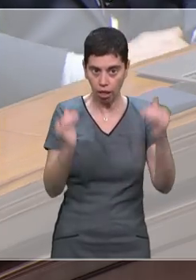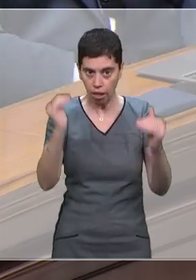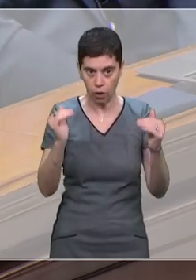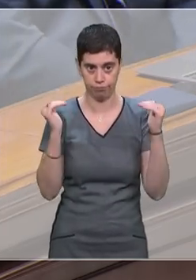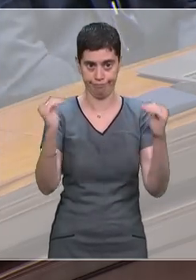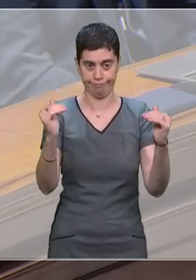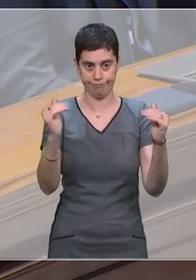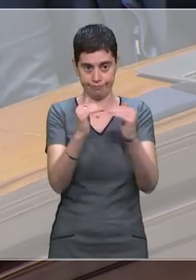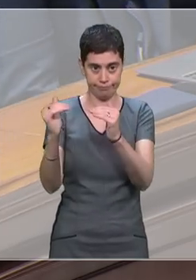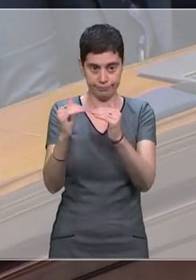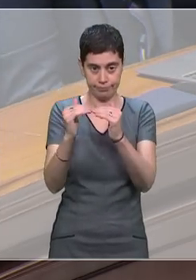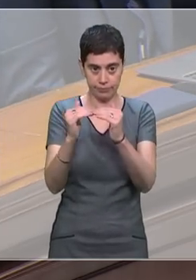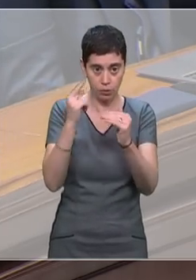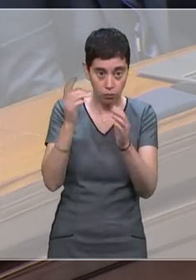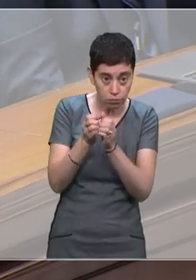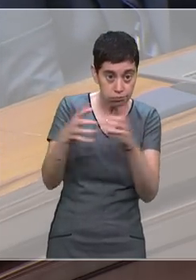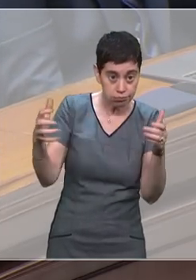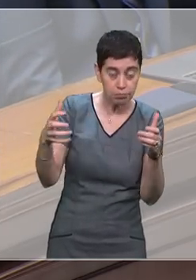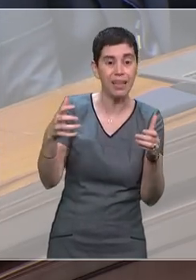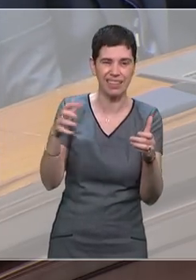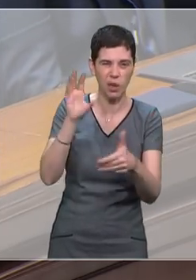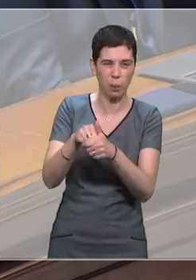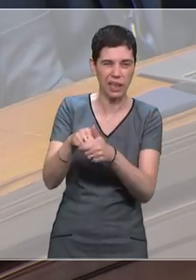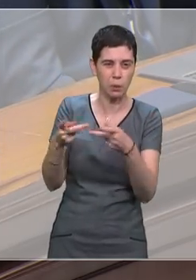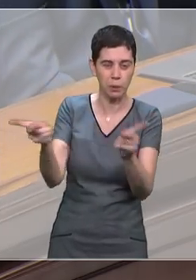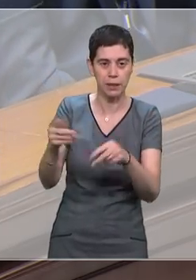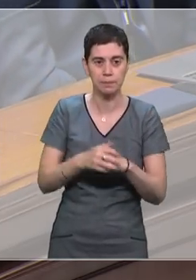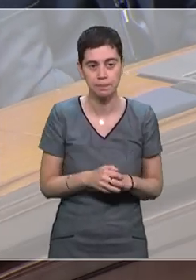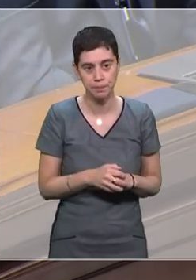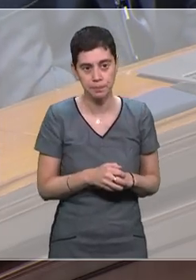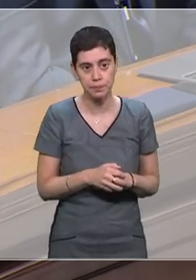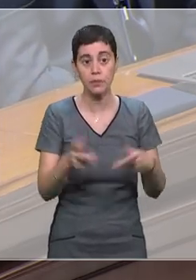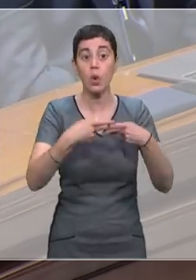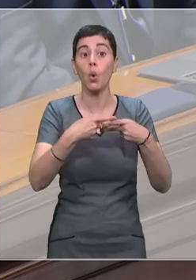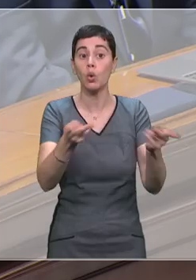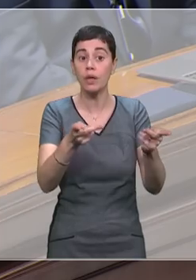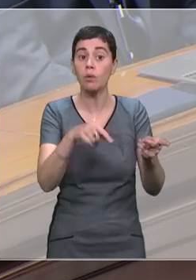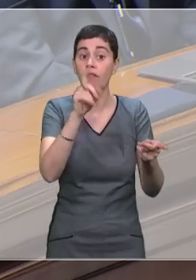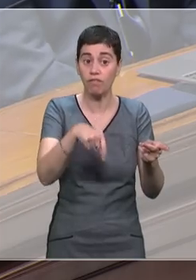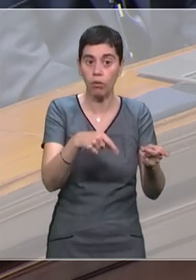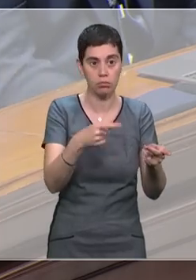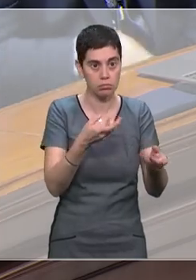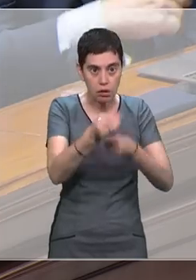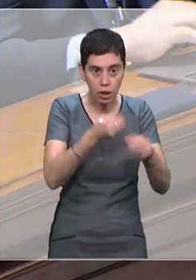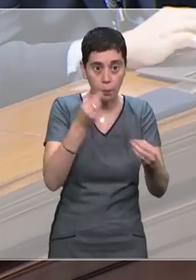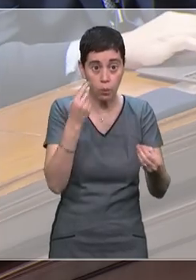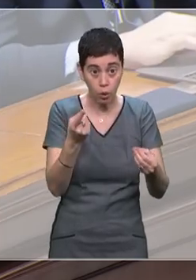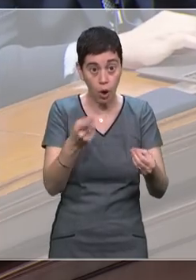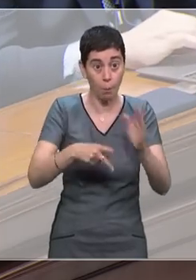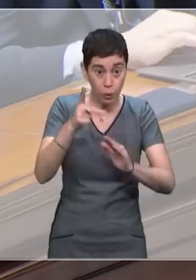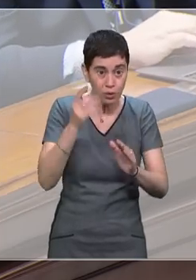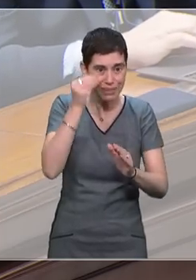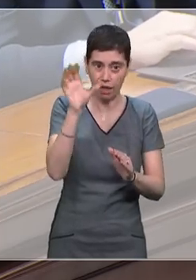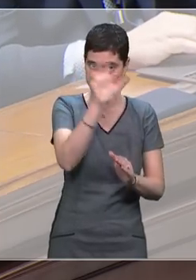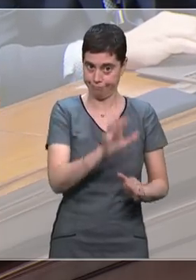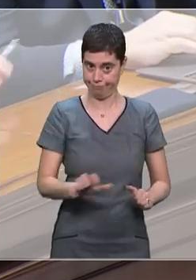marges de développement à la psychiatrie, notamment publique. La réforme des autorisations pour renforcer le maillage territorial. Prochainement sera effectué un